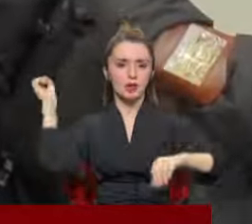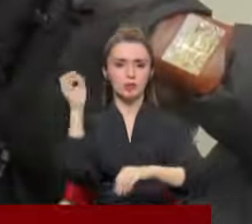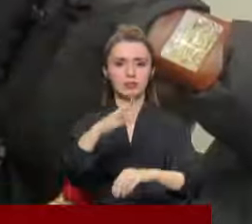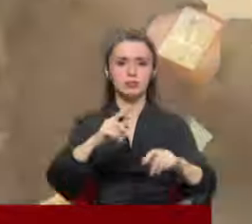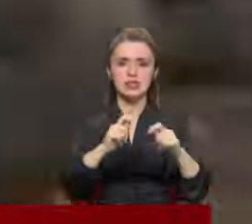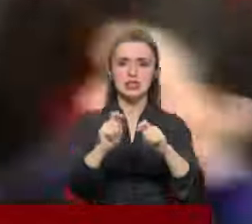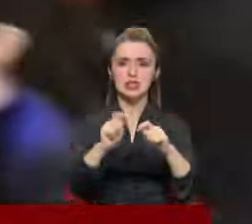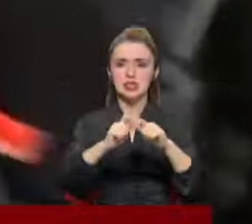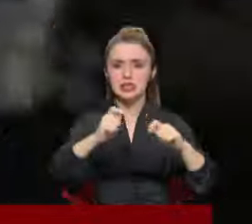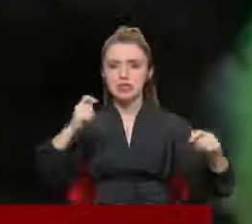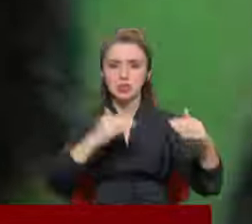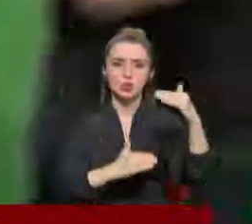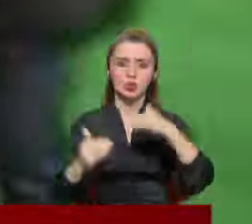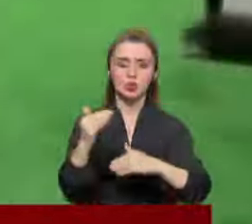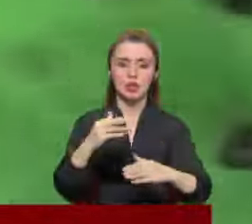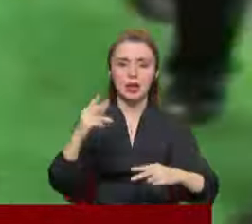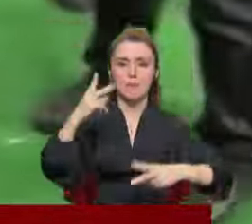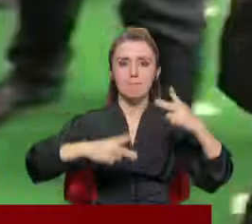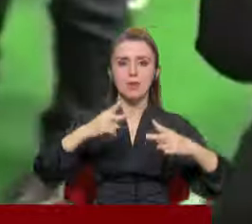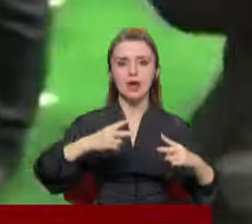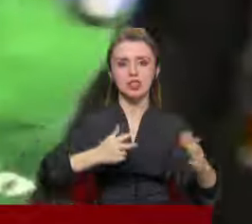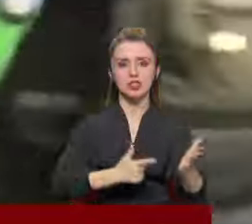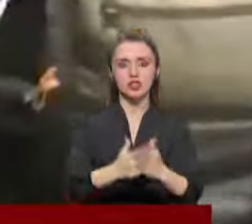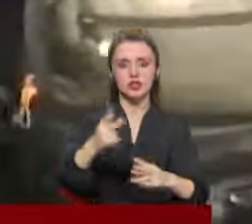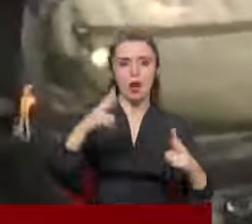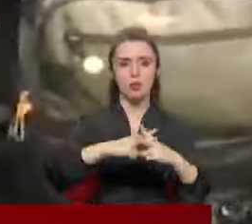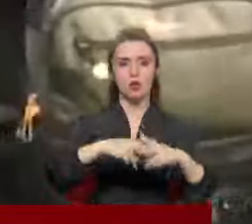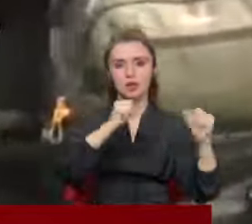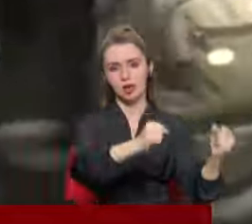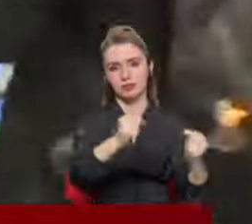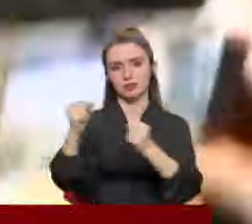Gerginlik büyürken polis bazı çiftçileri gözaltına aldı.